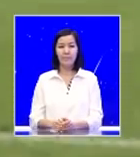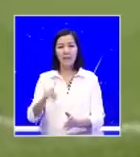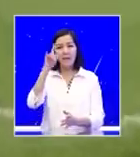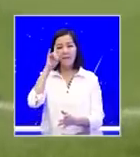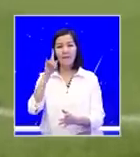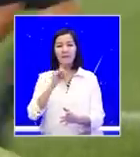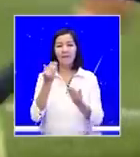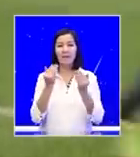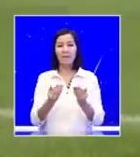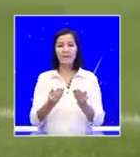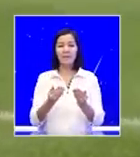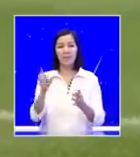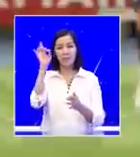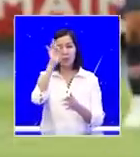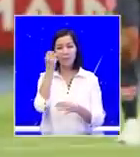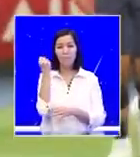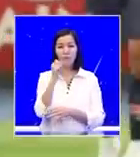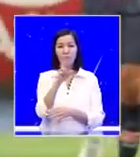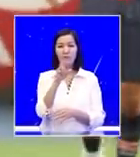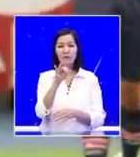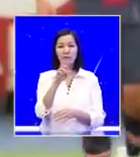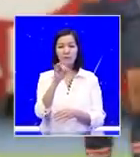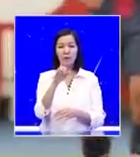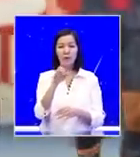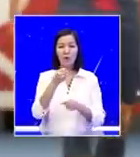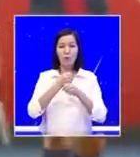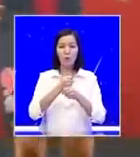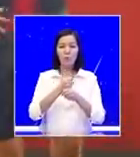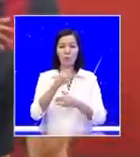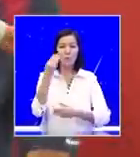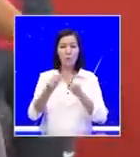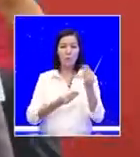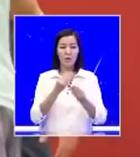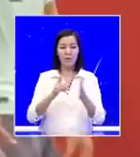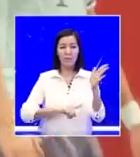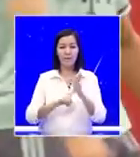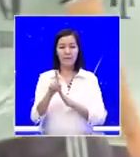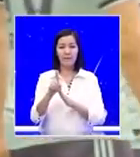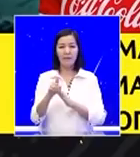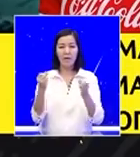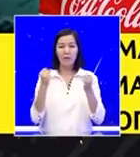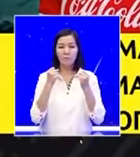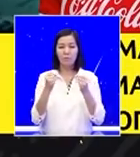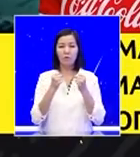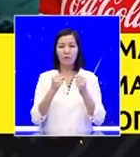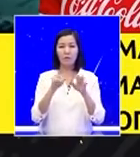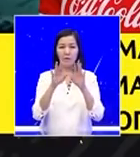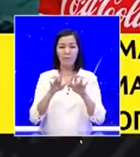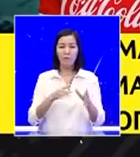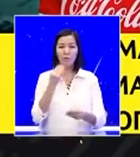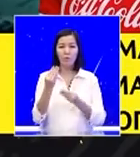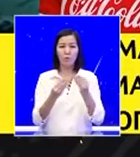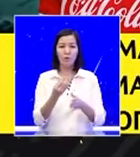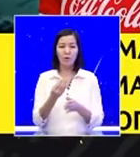Қазақстанда қазір чемпиондар киберкубогы басталды. Оған кәсіби футболшылардан бөлек тәжірибелі киберспортшылар және компьютерлік ойынның